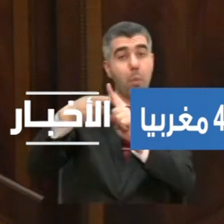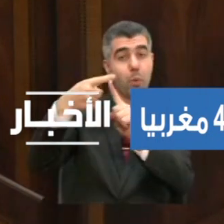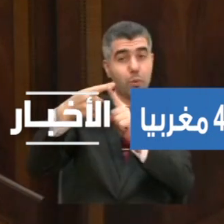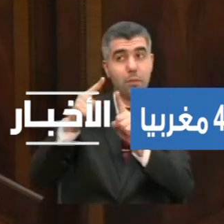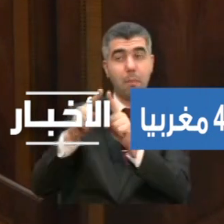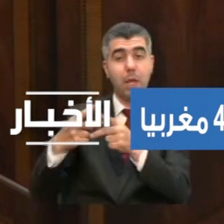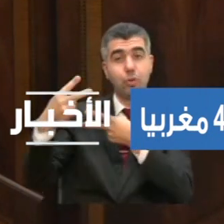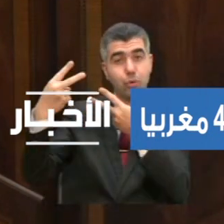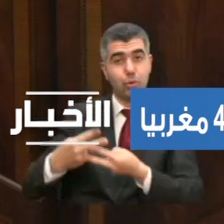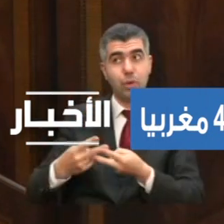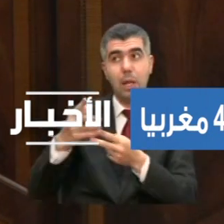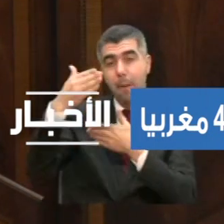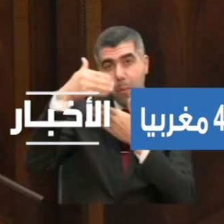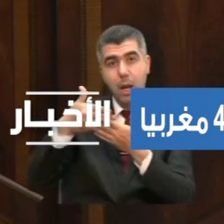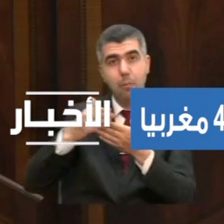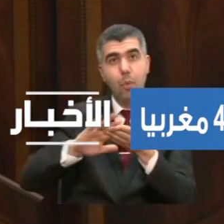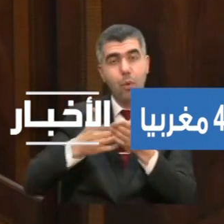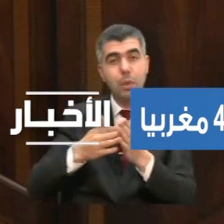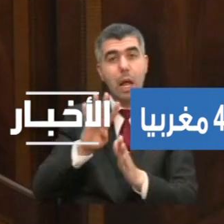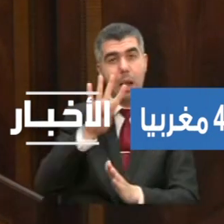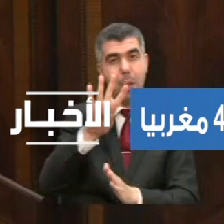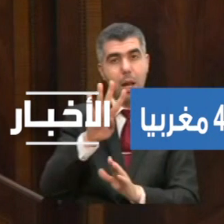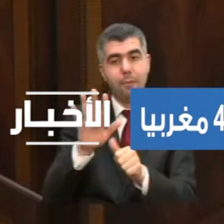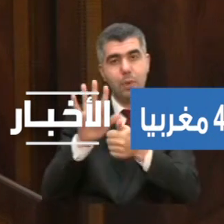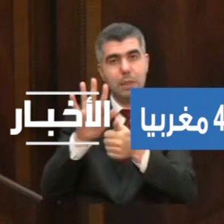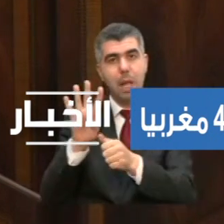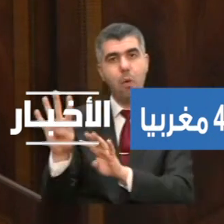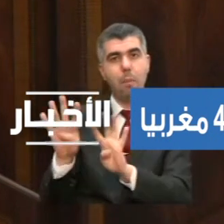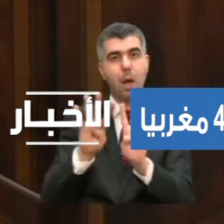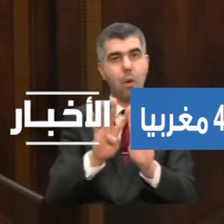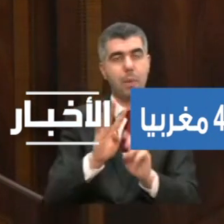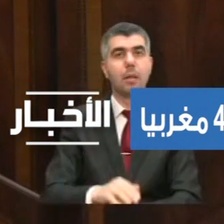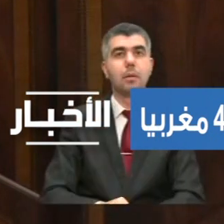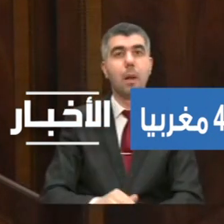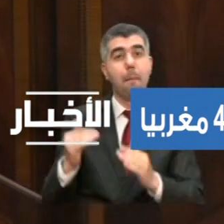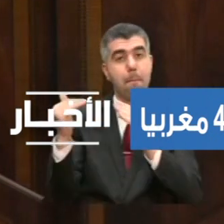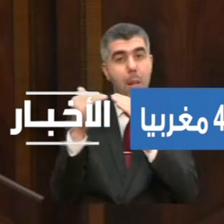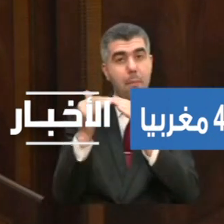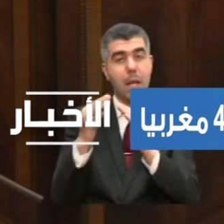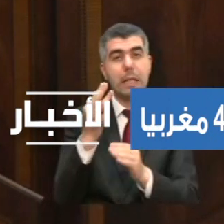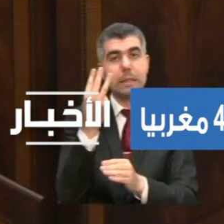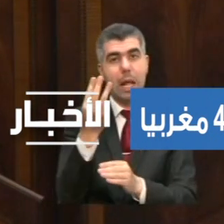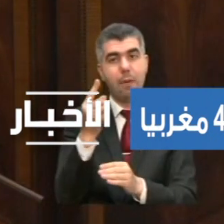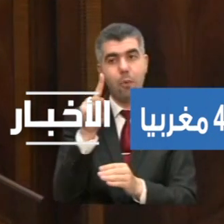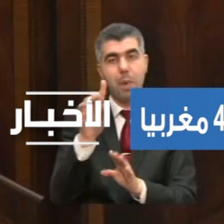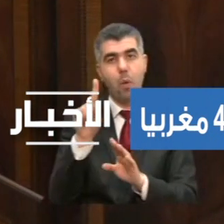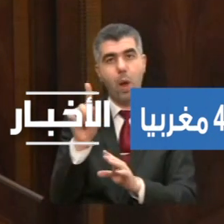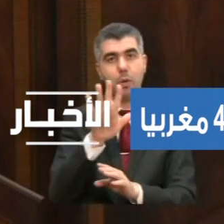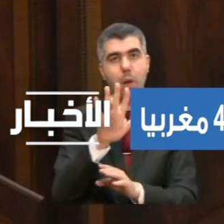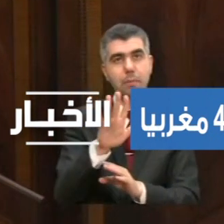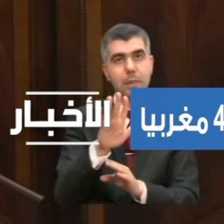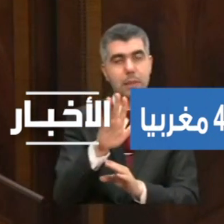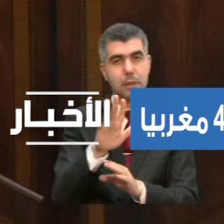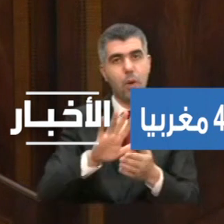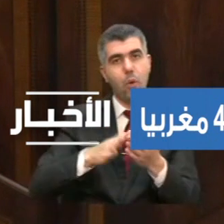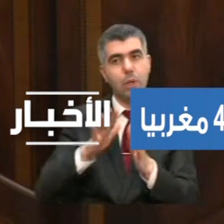ما بين 21 و 27 يوليو الى 4644 بالمقارنه مع 3151 اللي درنا لحد الساعه